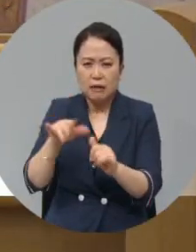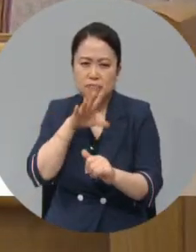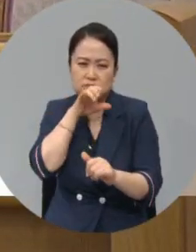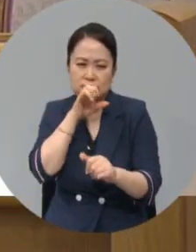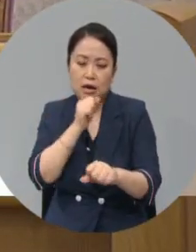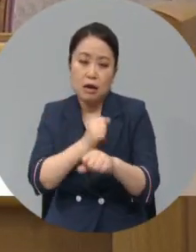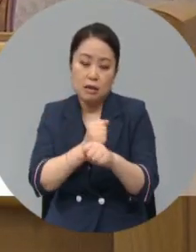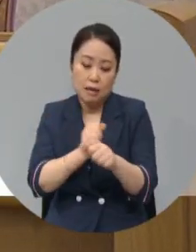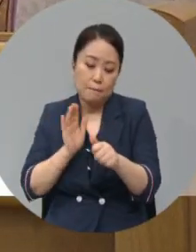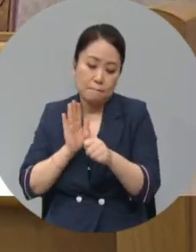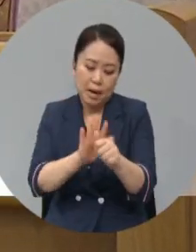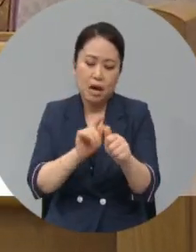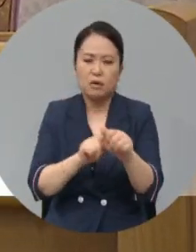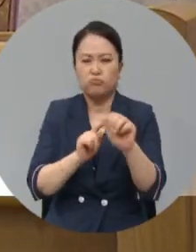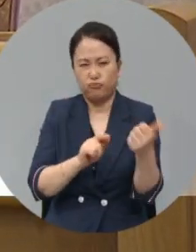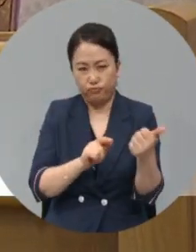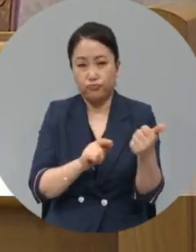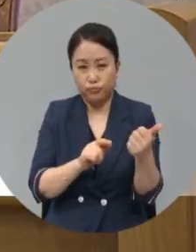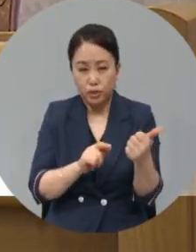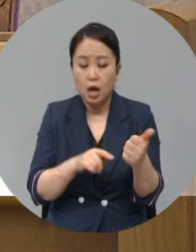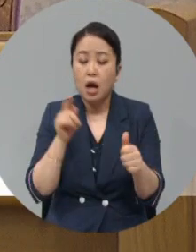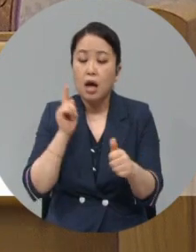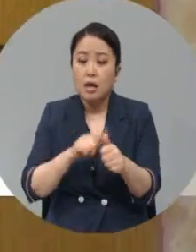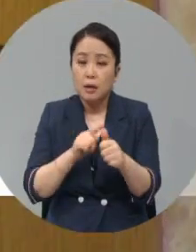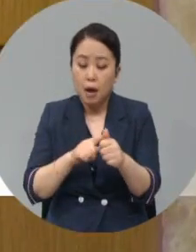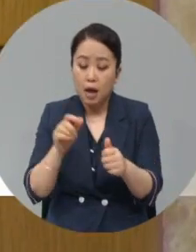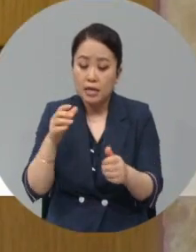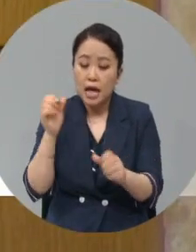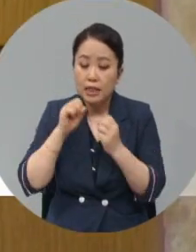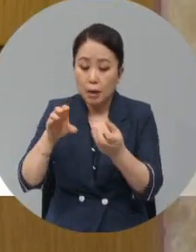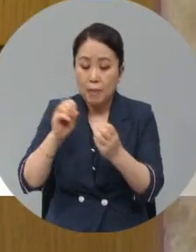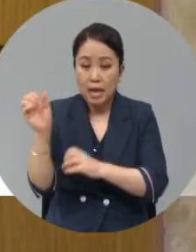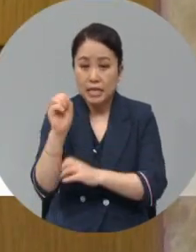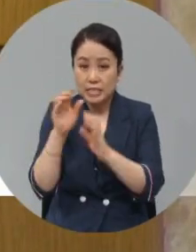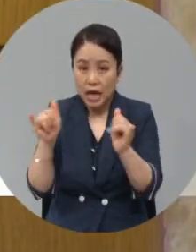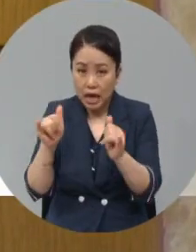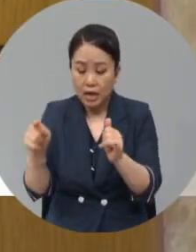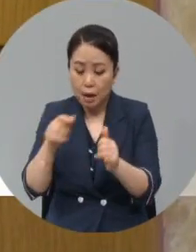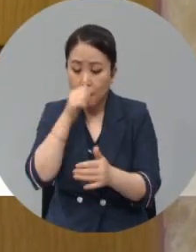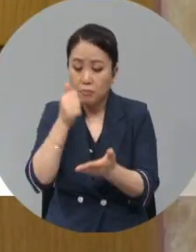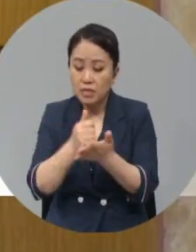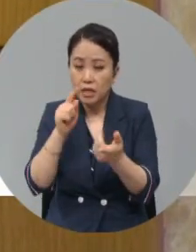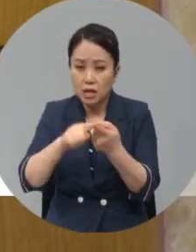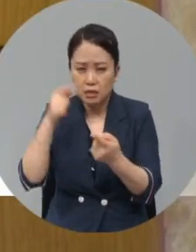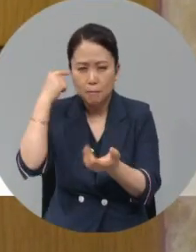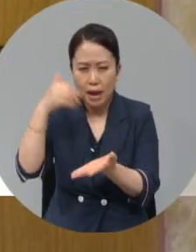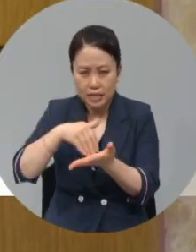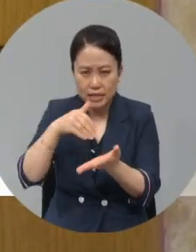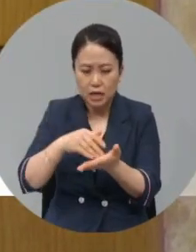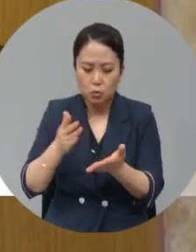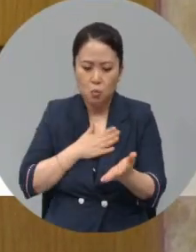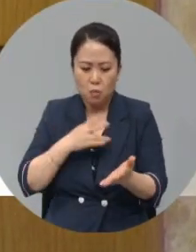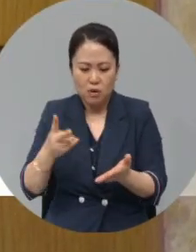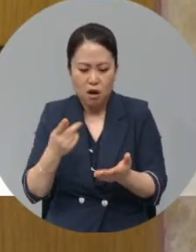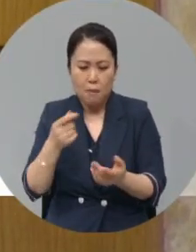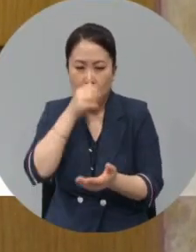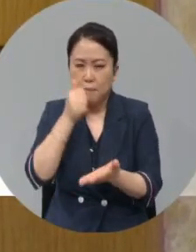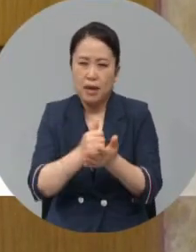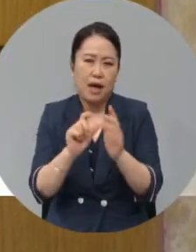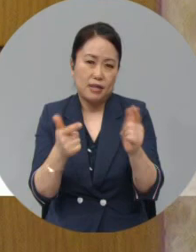재판에 넘겨졌습니다 재판부는 피고인의 범죄 결과에 대해 반성하고 있고 고의로 범행을 저질렀다고 보기